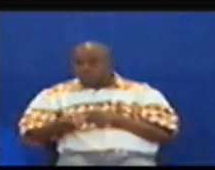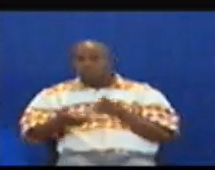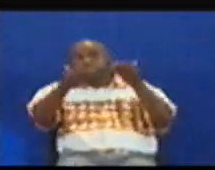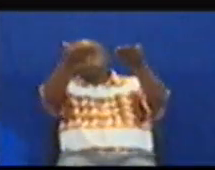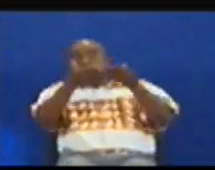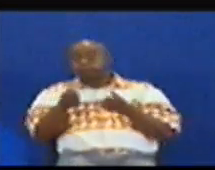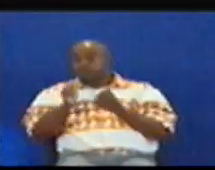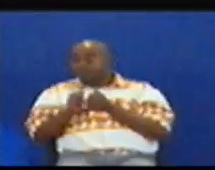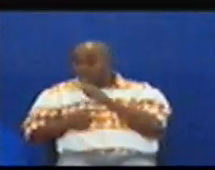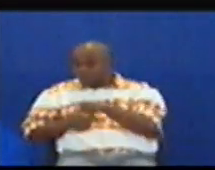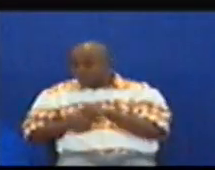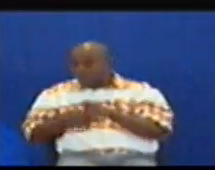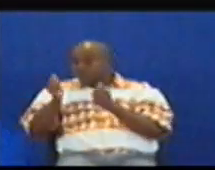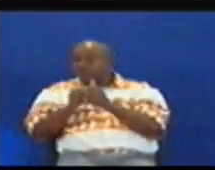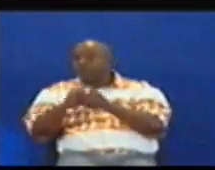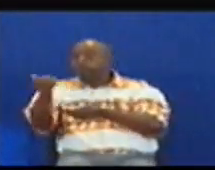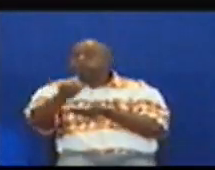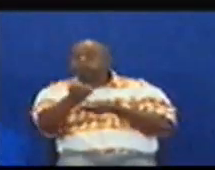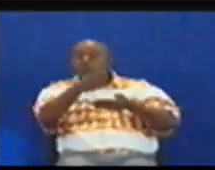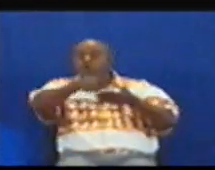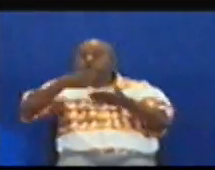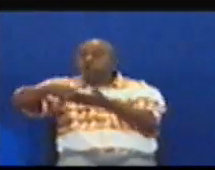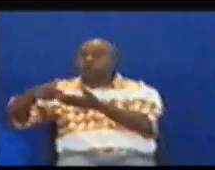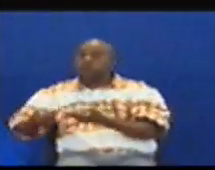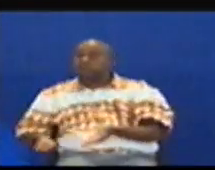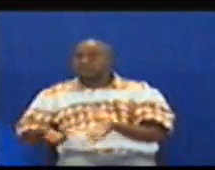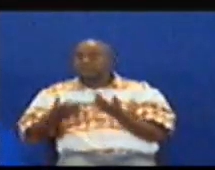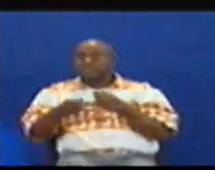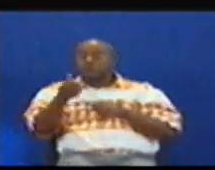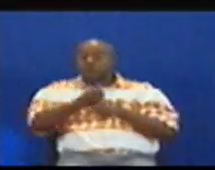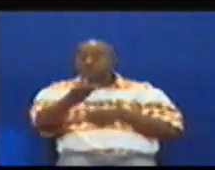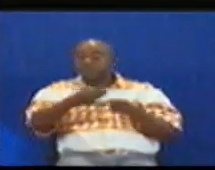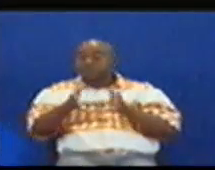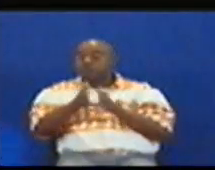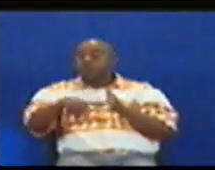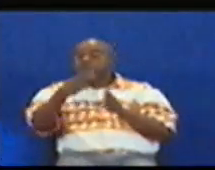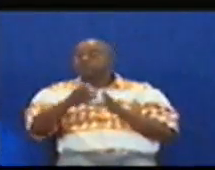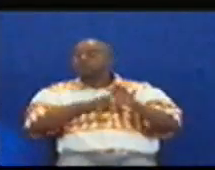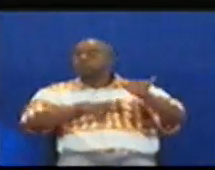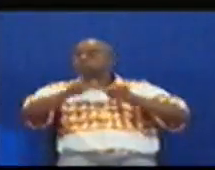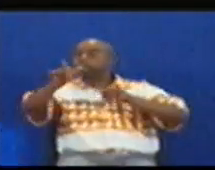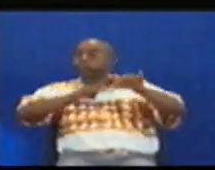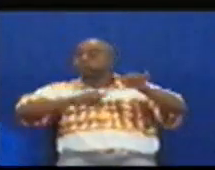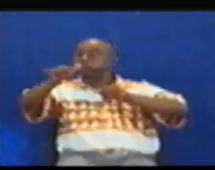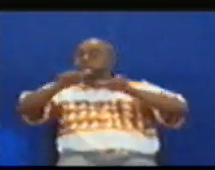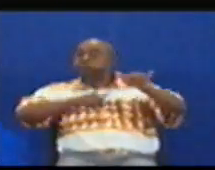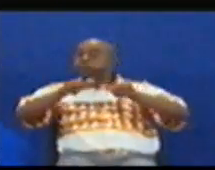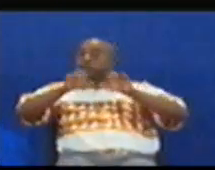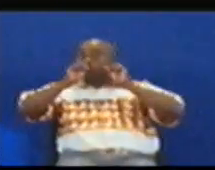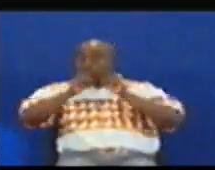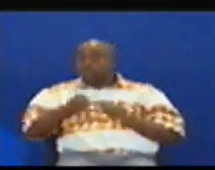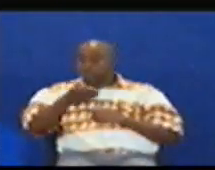baadaye tunaziimpose taxi ambayo inasababisha kupata revenue za kuendesha serikali. Mheshimiwa Spika, lazima kama serikali tufanye